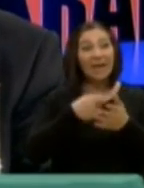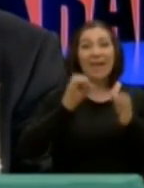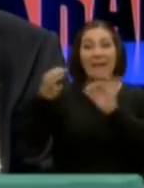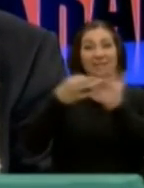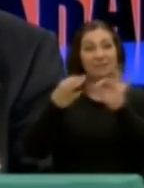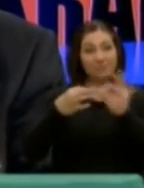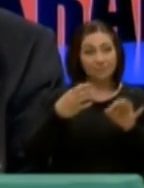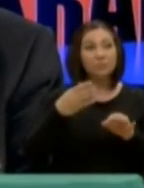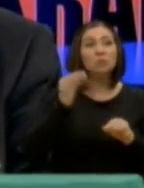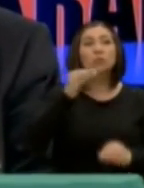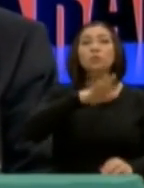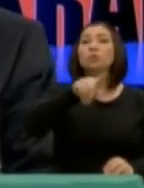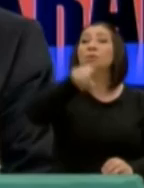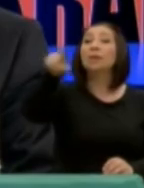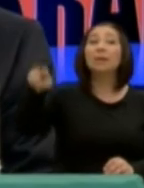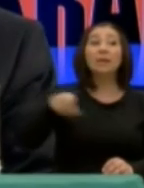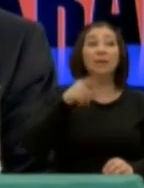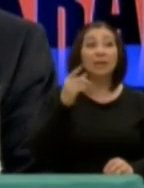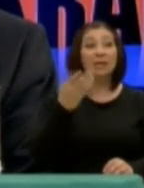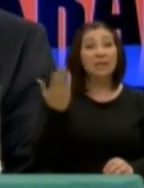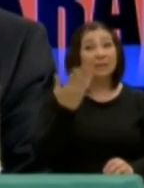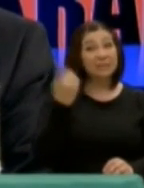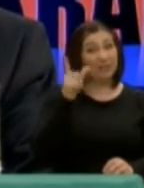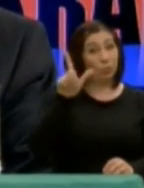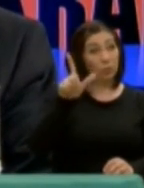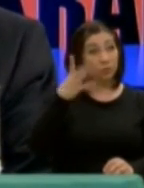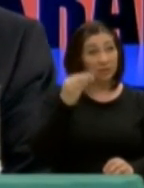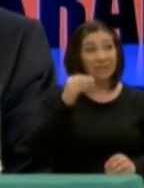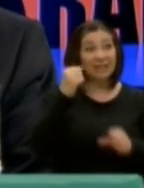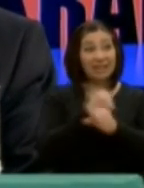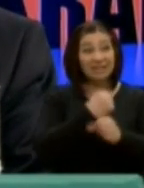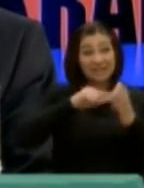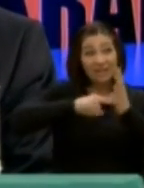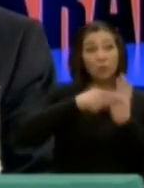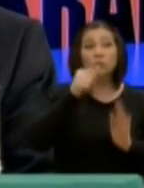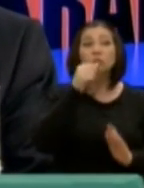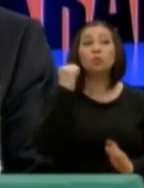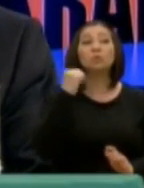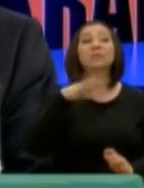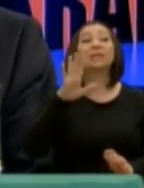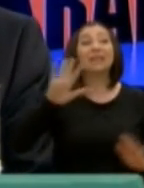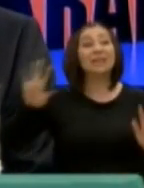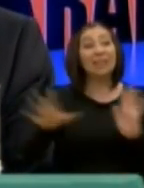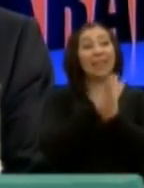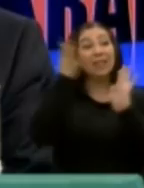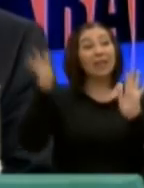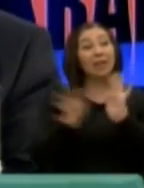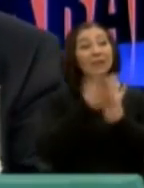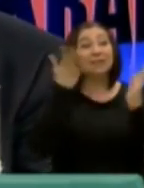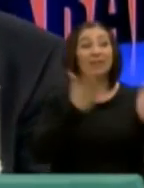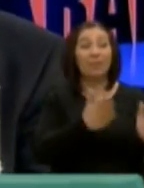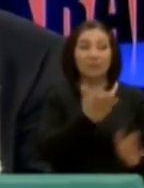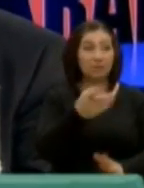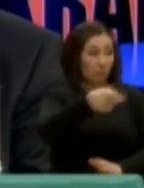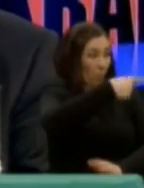şunu söylüyorum. Bir işin ya aşığı ya muhtacı olun. Taşı delen suyun gücü değil, damlaların sürekliliğidir diyorum. İşte güzel.